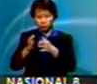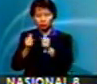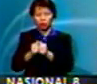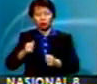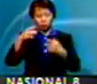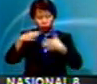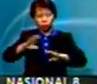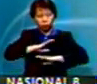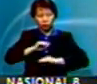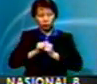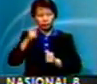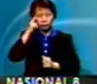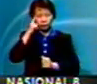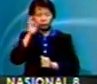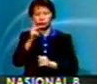yang fragile.